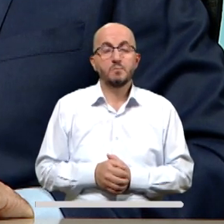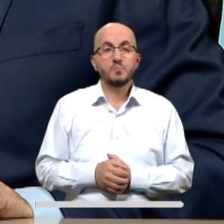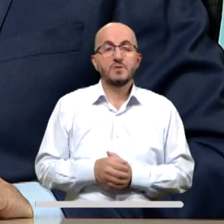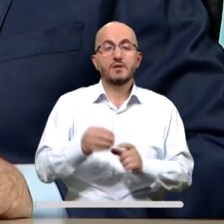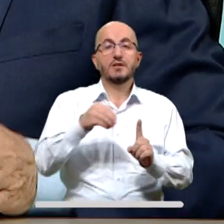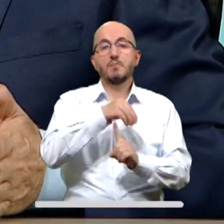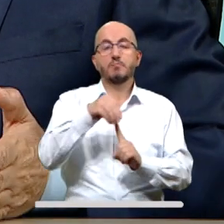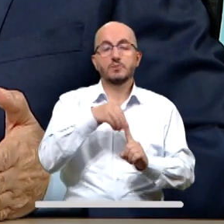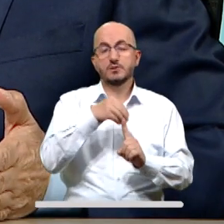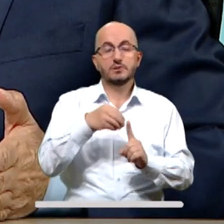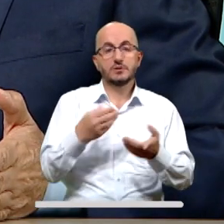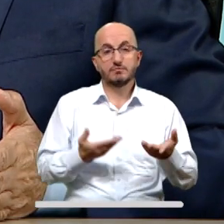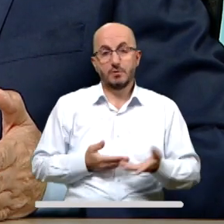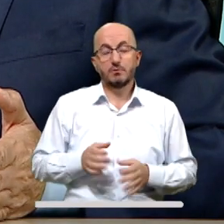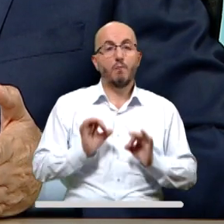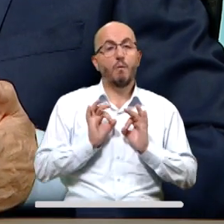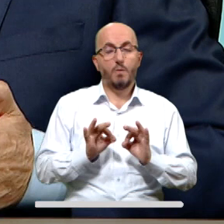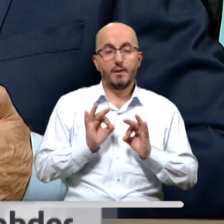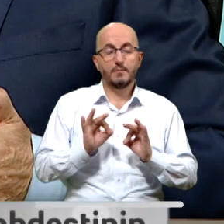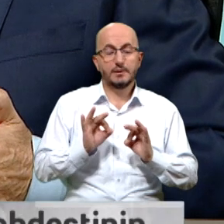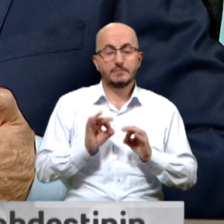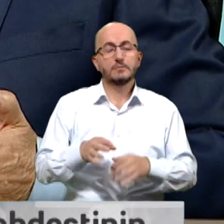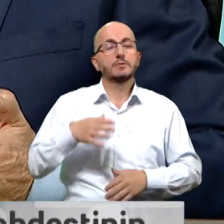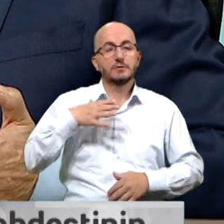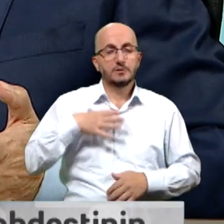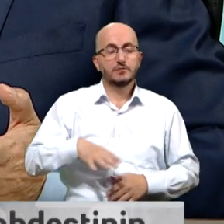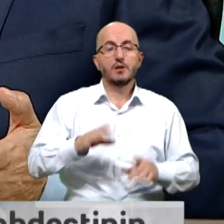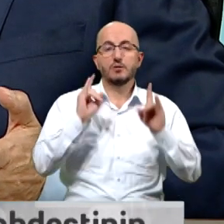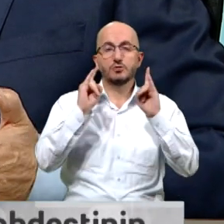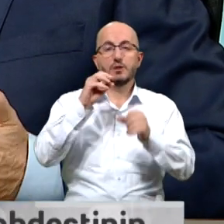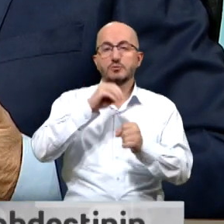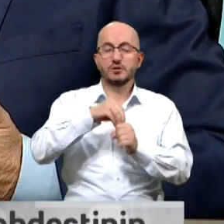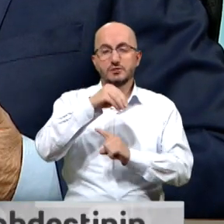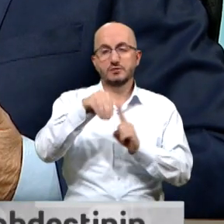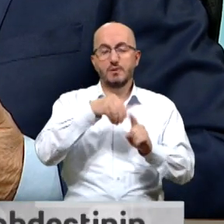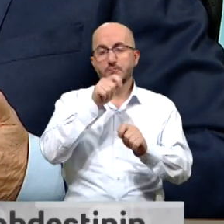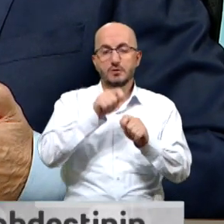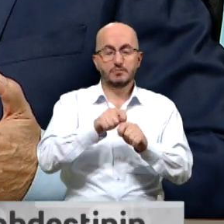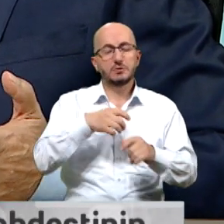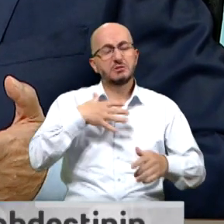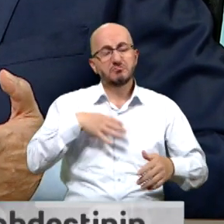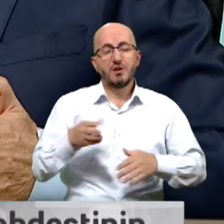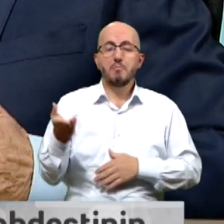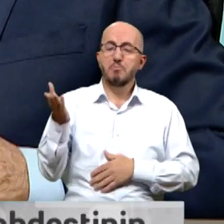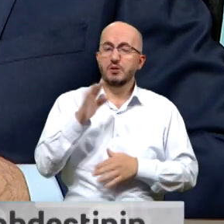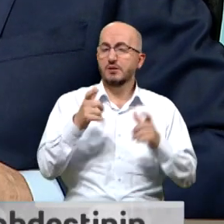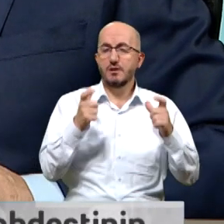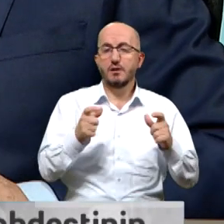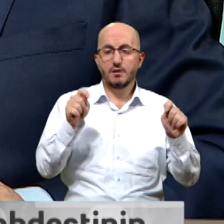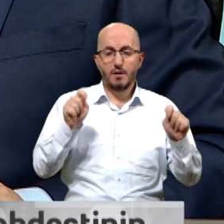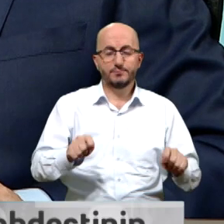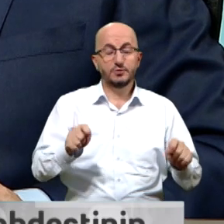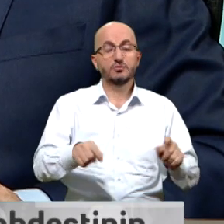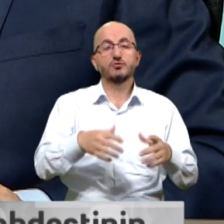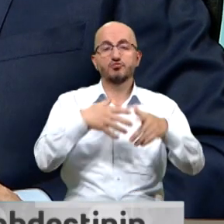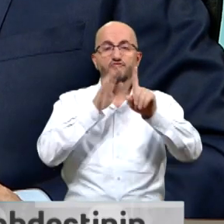imamet hizmeti önemli bir hizmet. İster camide imam hatiplik görevi yapsın, ister de başkasına yapsın.